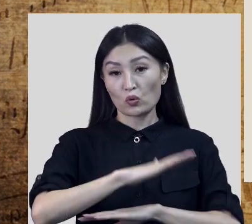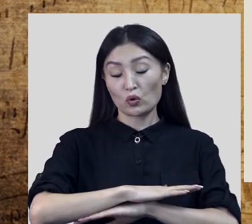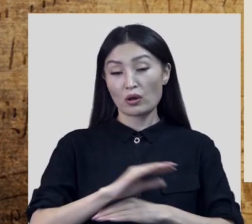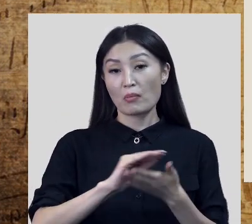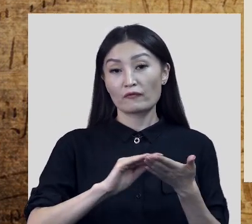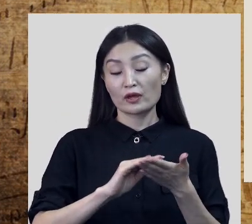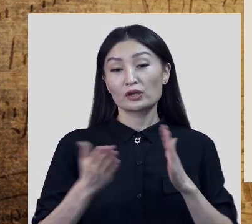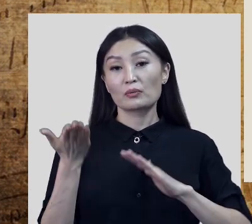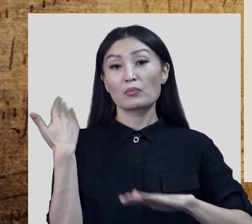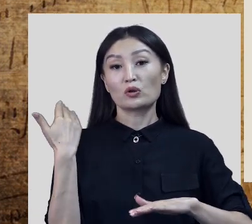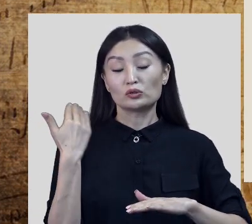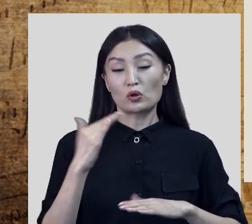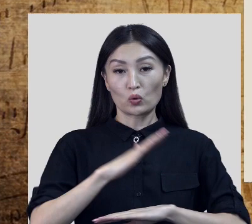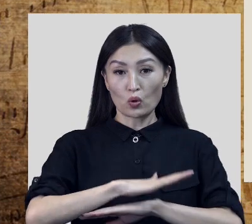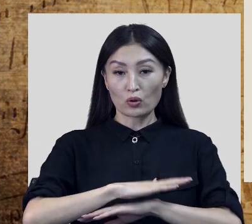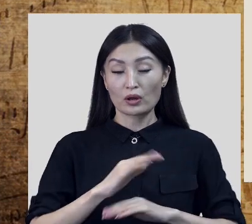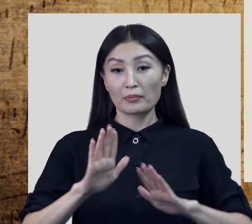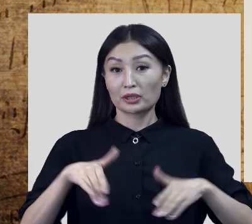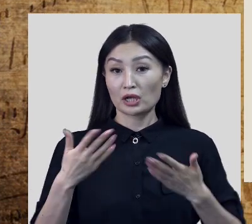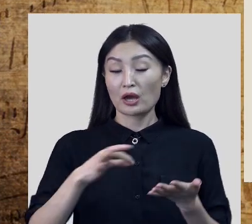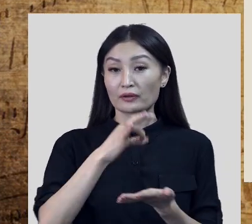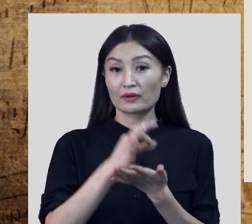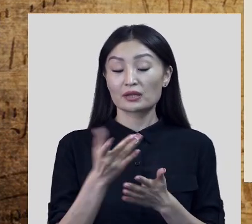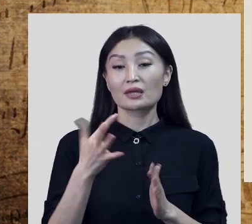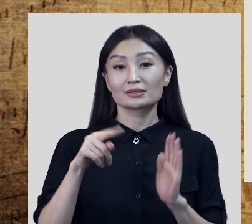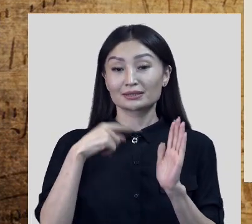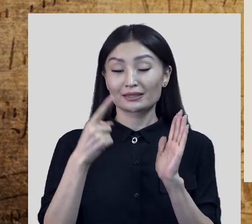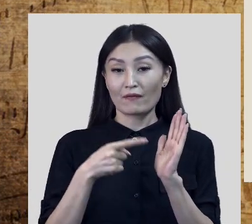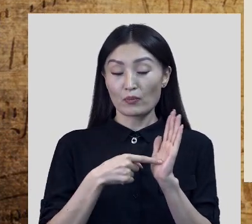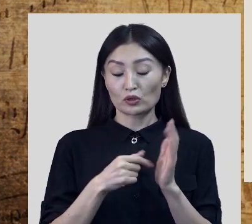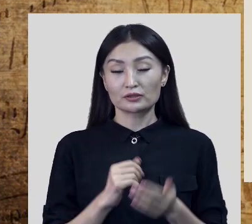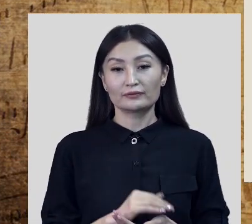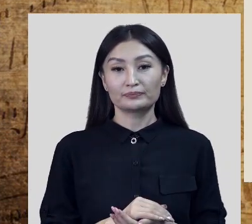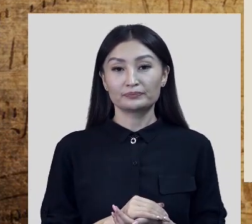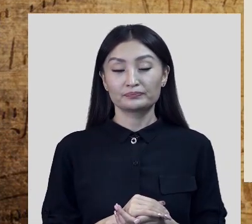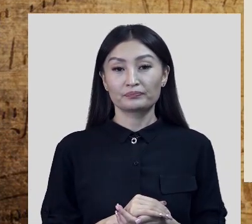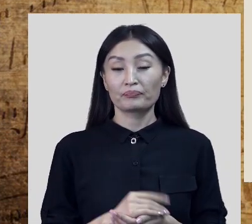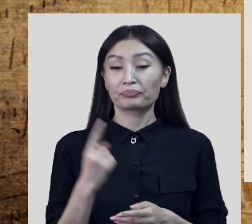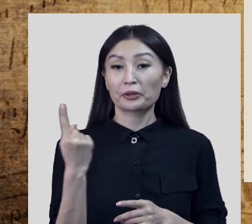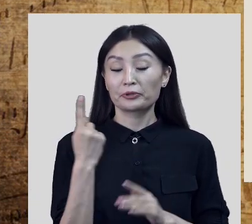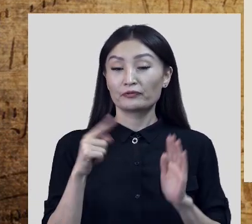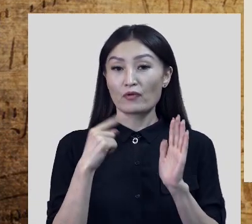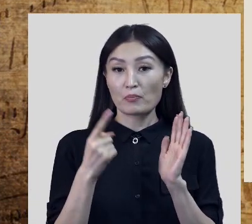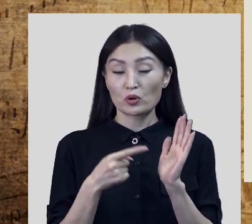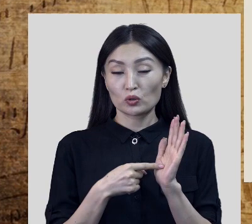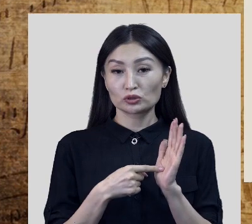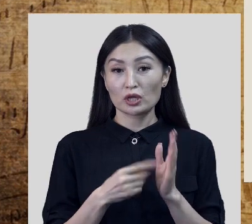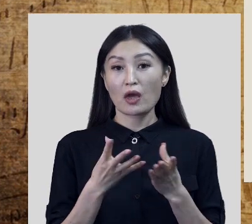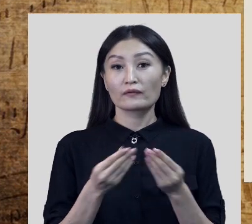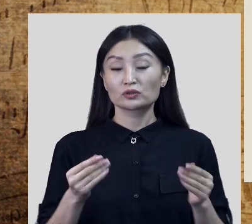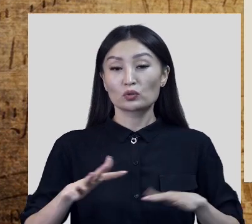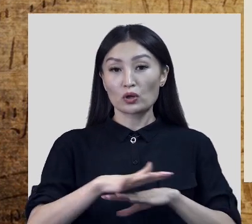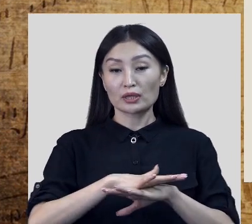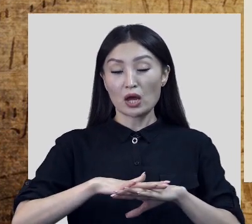повторим ранее изучены я предлагаю ответить вам на несколько тестовых вопросов первый вопрос весной